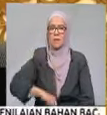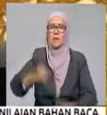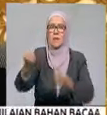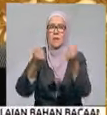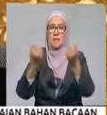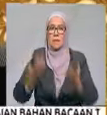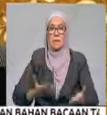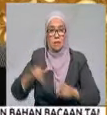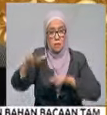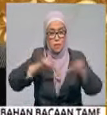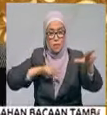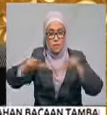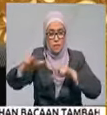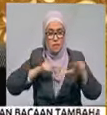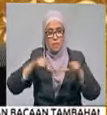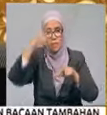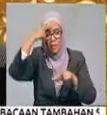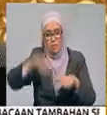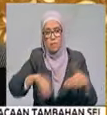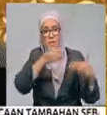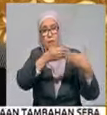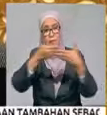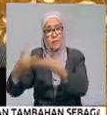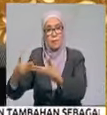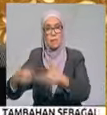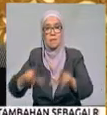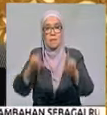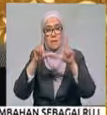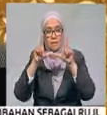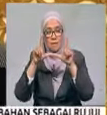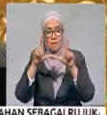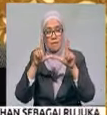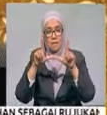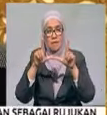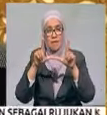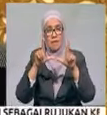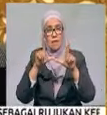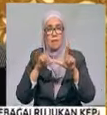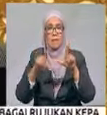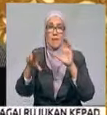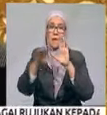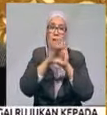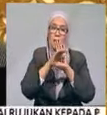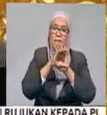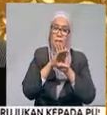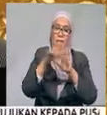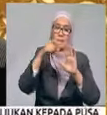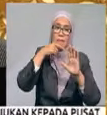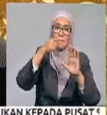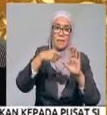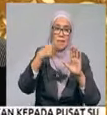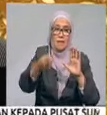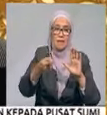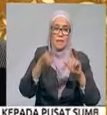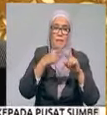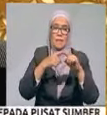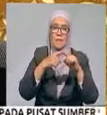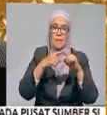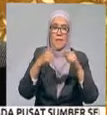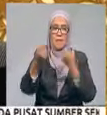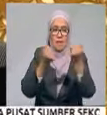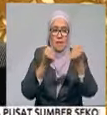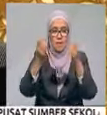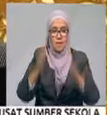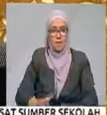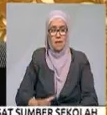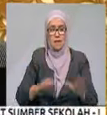pemandu-pemandu lori untuk menyambung lesen mereka, iaitulah misalnya disebutkan bahawa